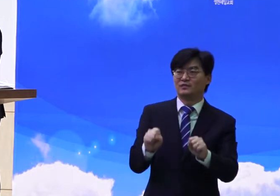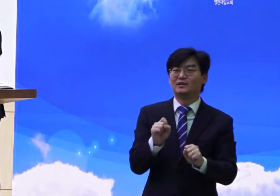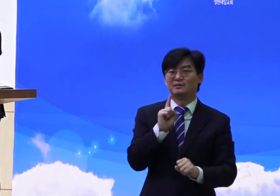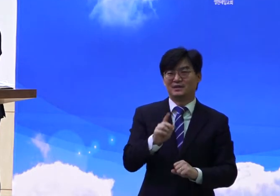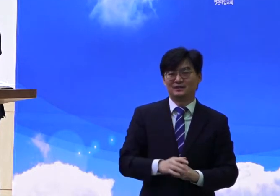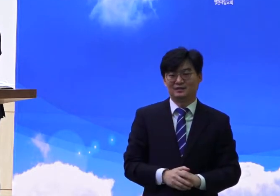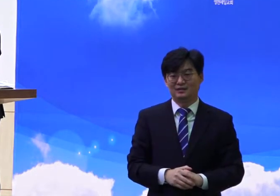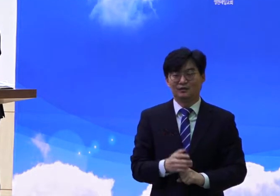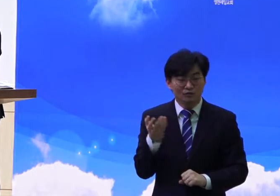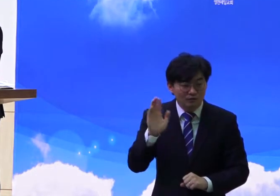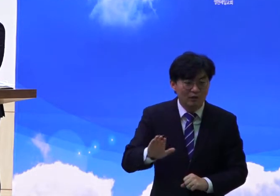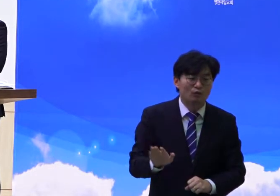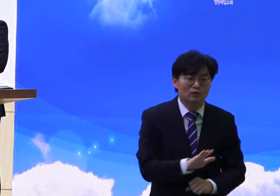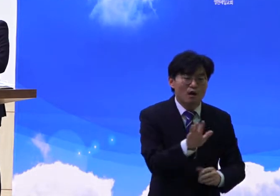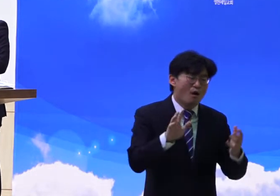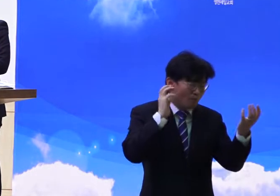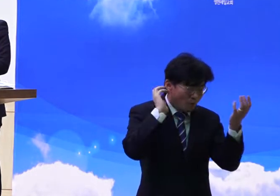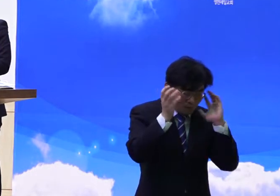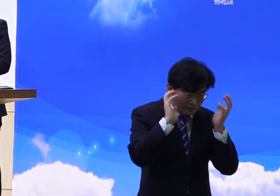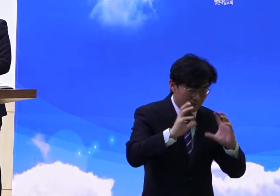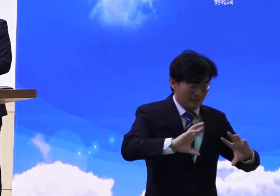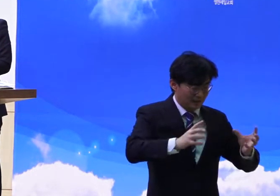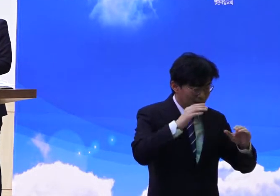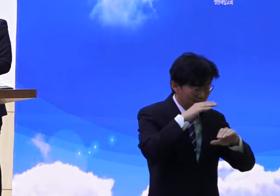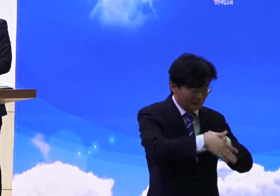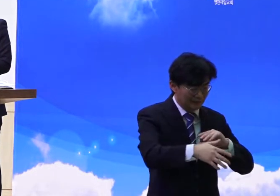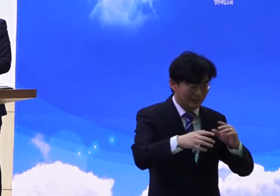그런데 우리들은 복잡합니다.